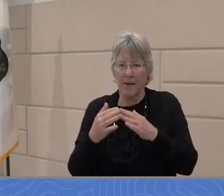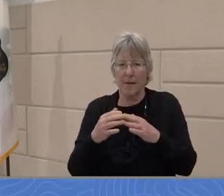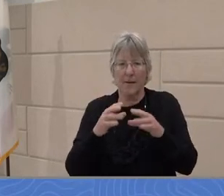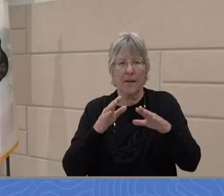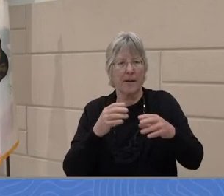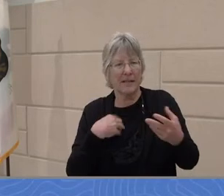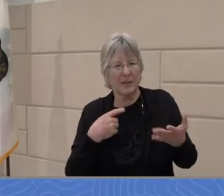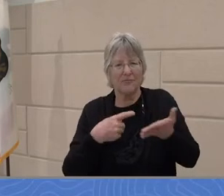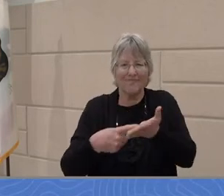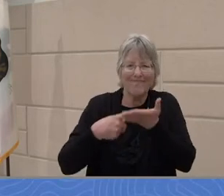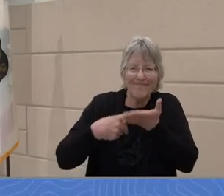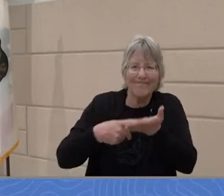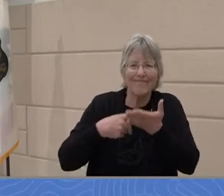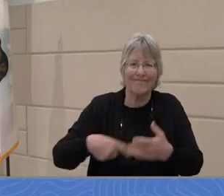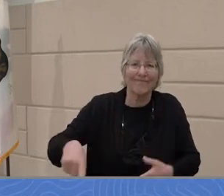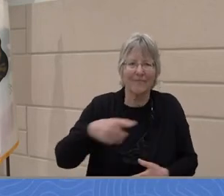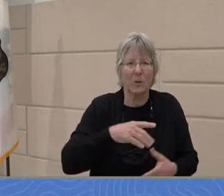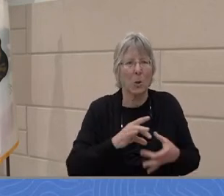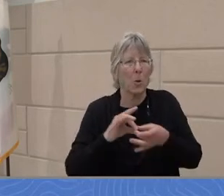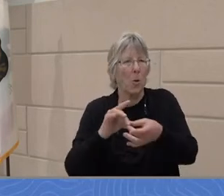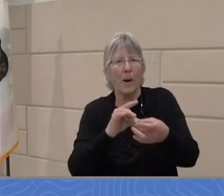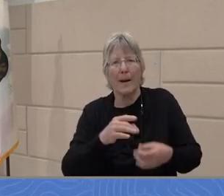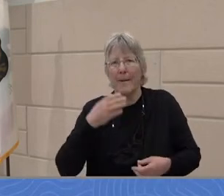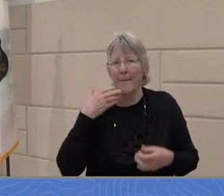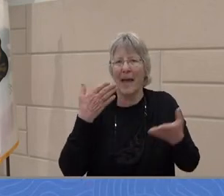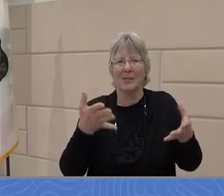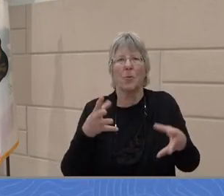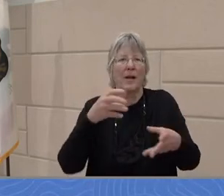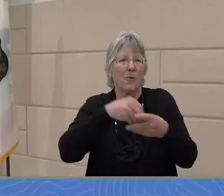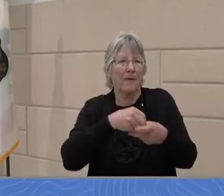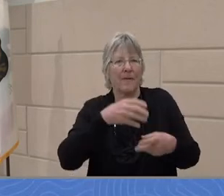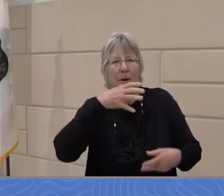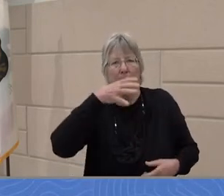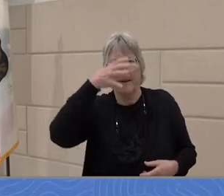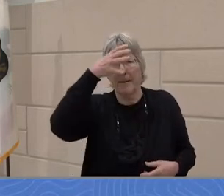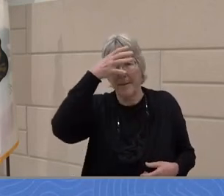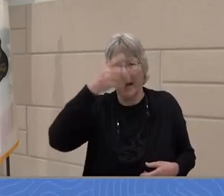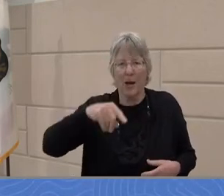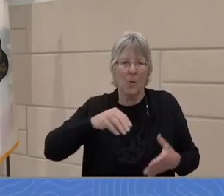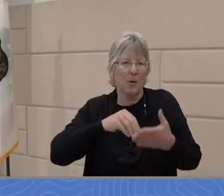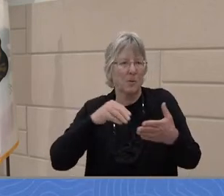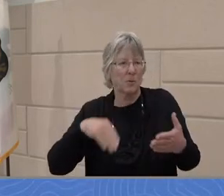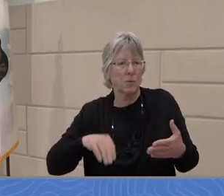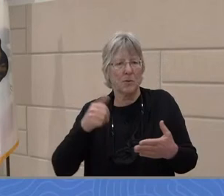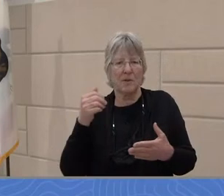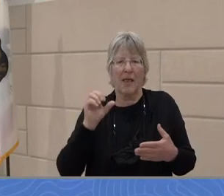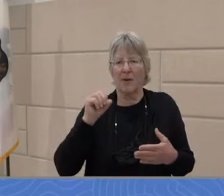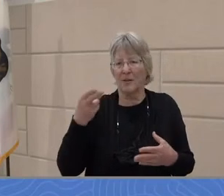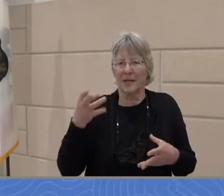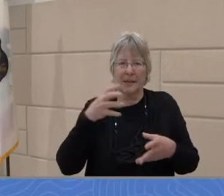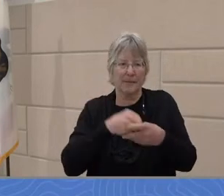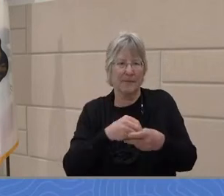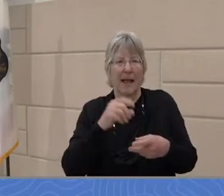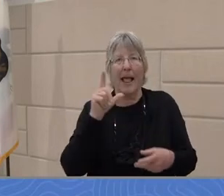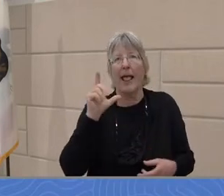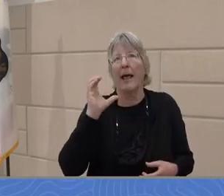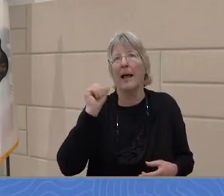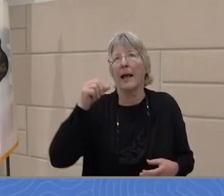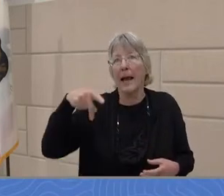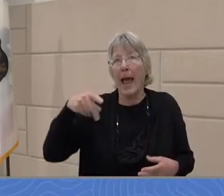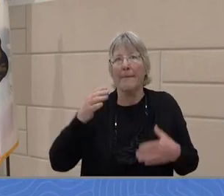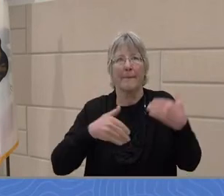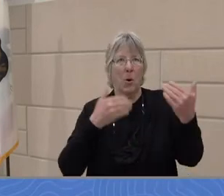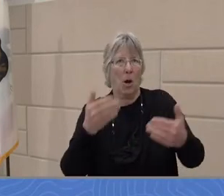District បានអង្គុយធ្វើកិច្ចការជាមួយគ្នាដើម្បីចូលរួមអពុកម្ដាយហើយនឹងសិស្សហើយនឹង